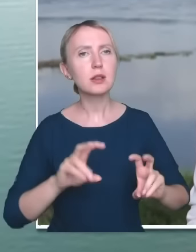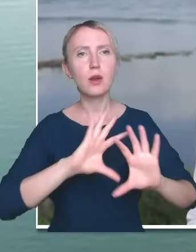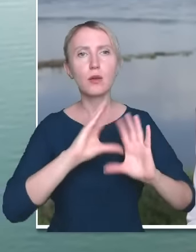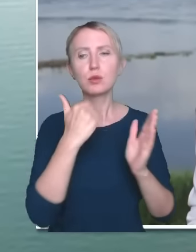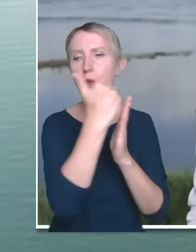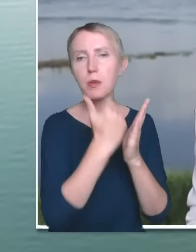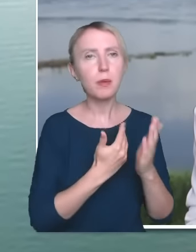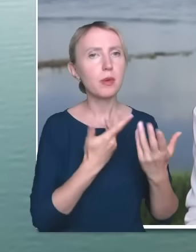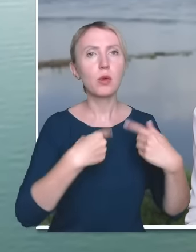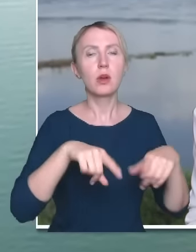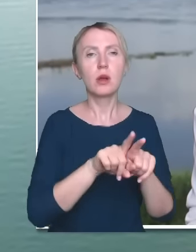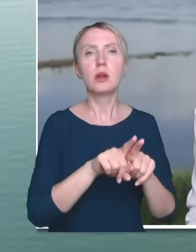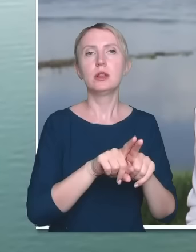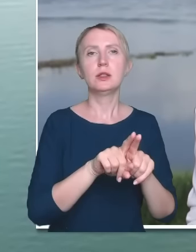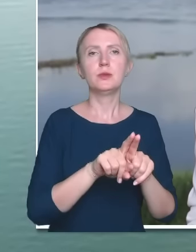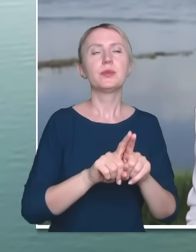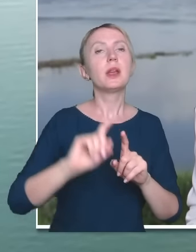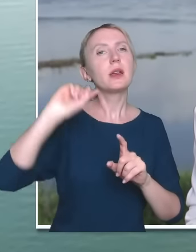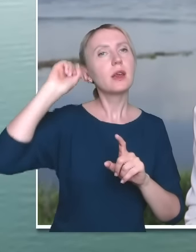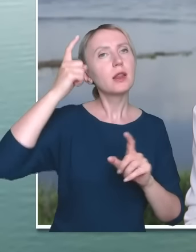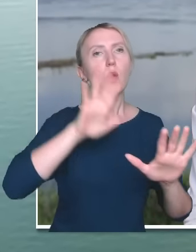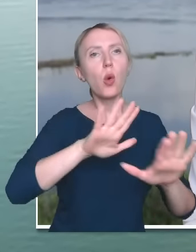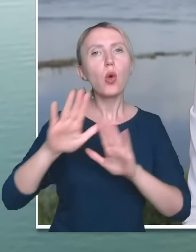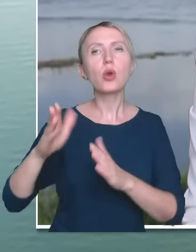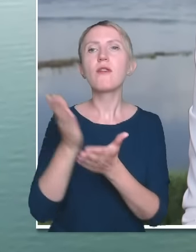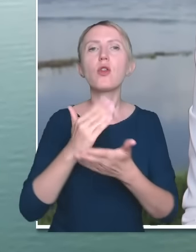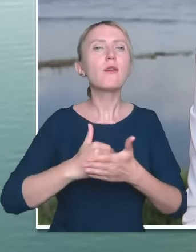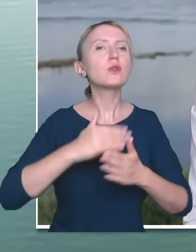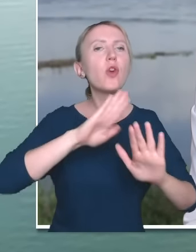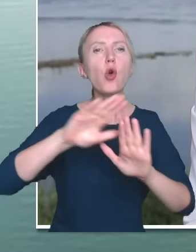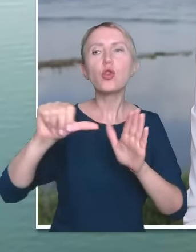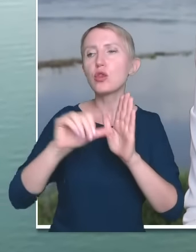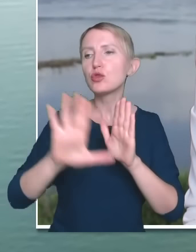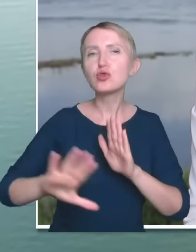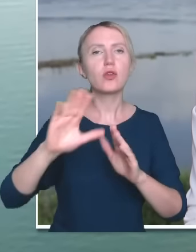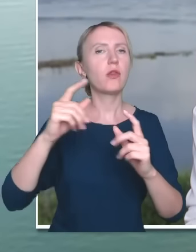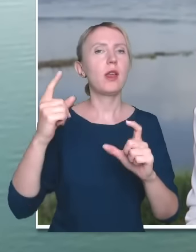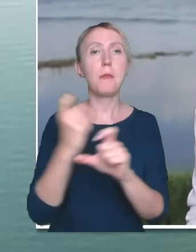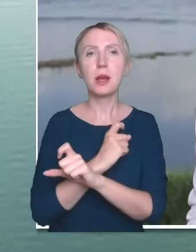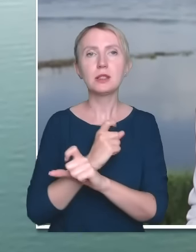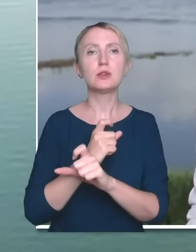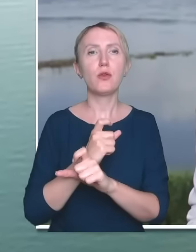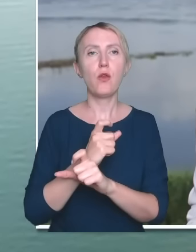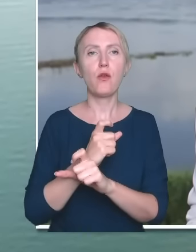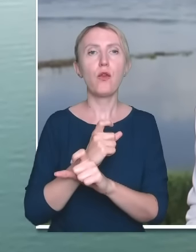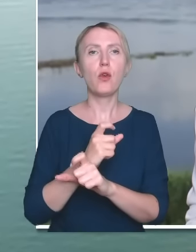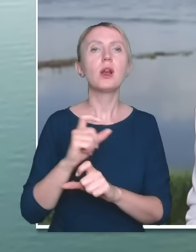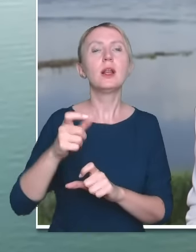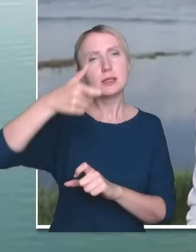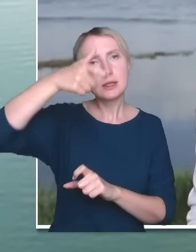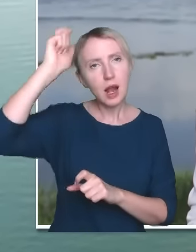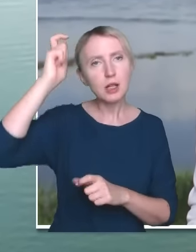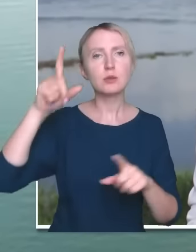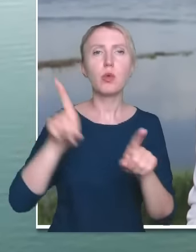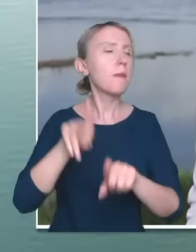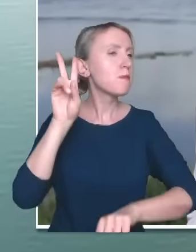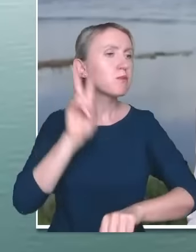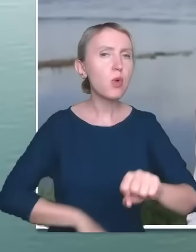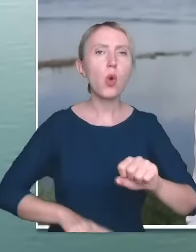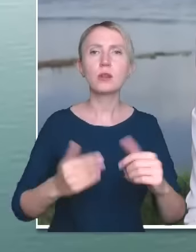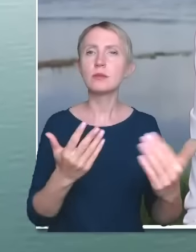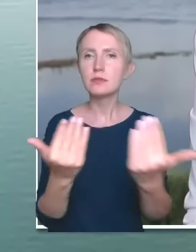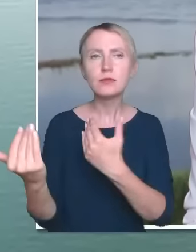Zaangażowaliśmy i regionalnych dyrektorów ochrony środowiska, i wojewódzkie inspektoraty ochrony środowiska, i Państwową Straż Pożarną, i policję wtedy bardzo